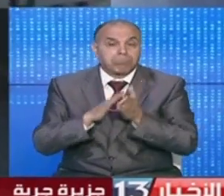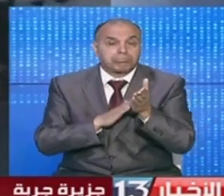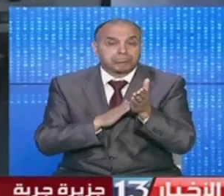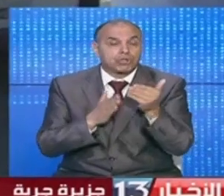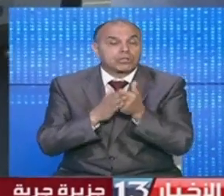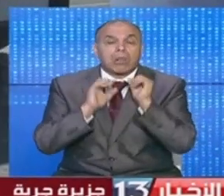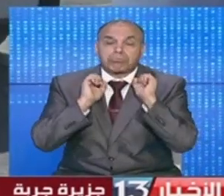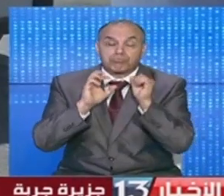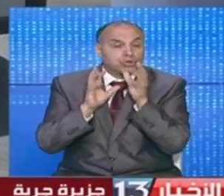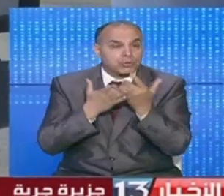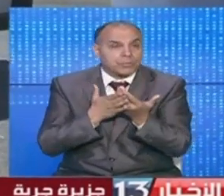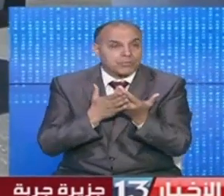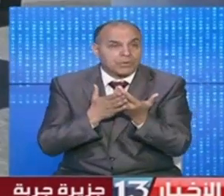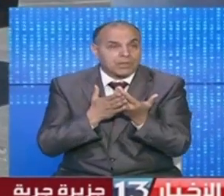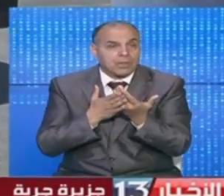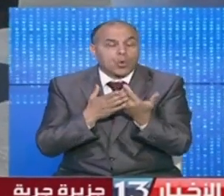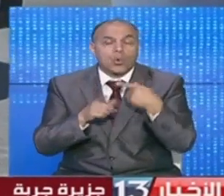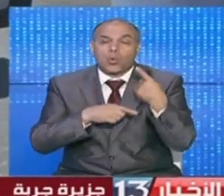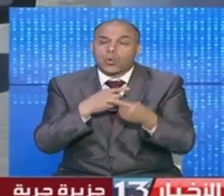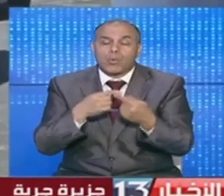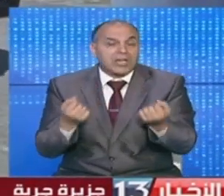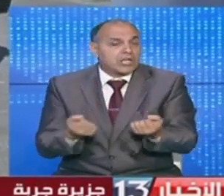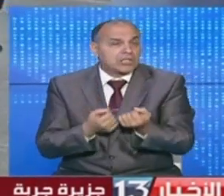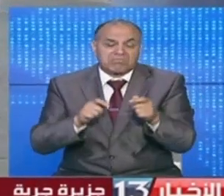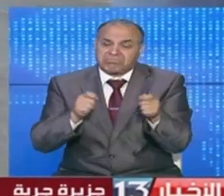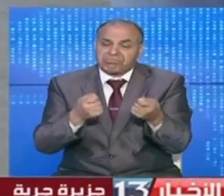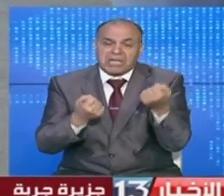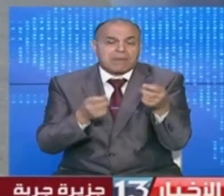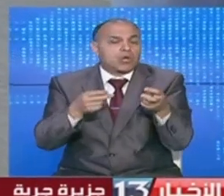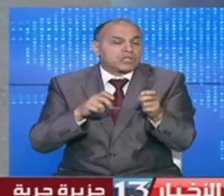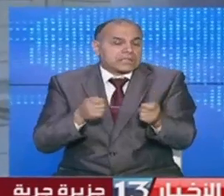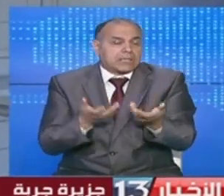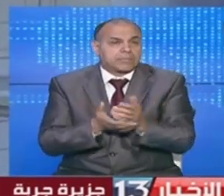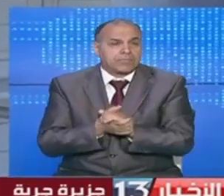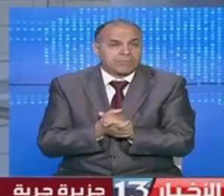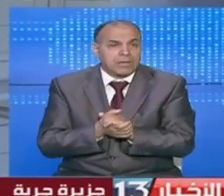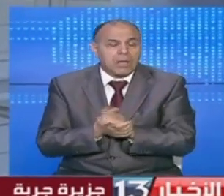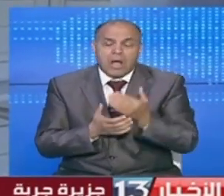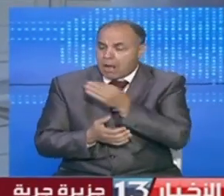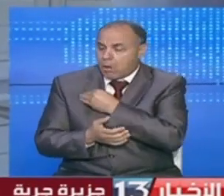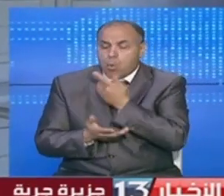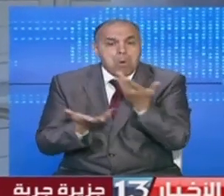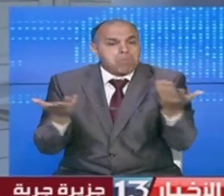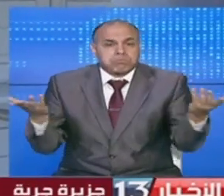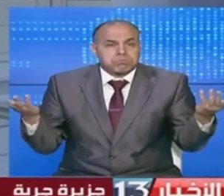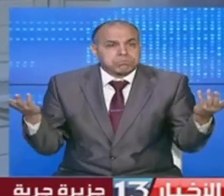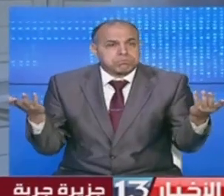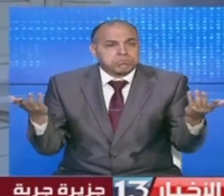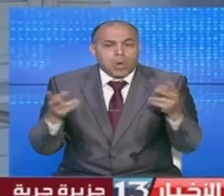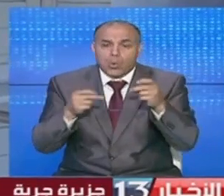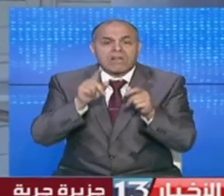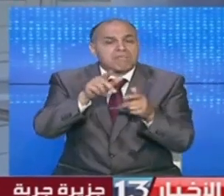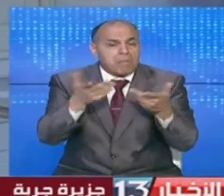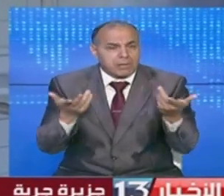خارج الجزيرة بتواصل توقف نشاط سيارات اللواج. علموا عليها معناها هي باش يرجعوا يخدموا، واللواجات